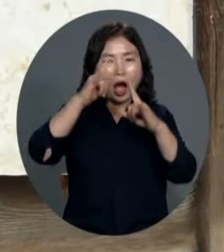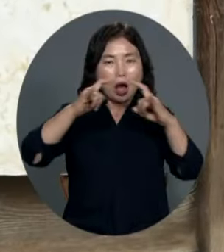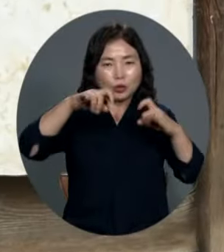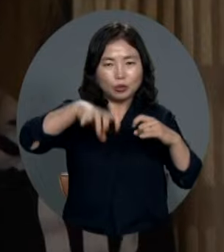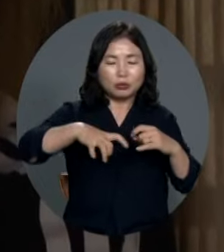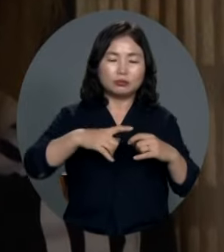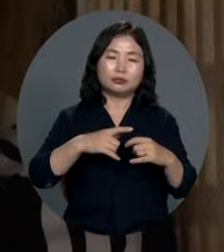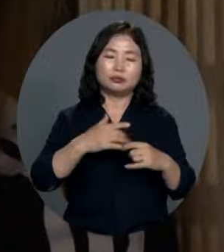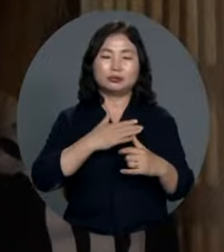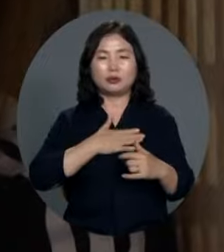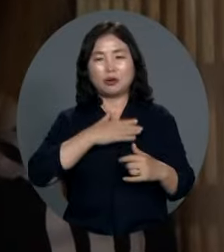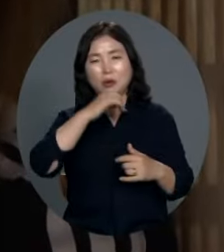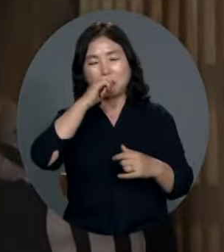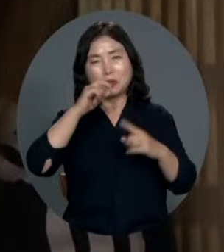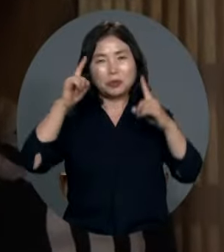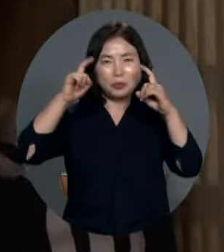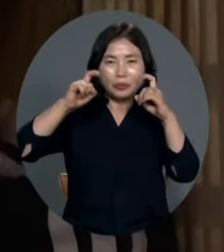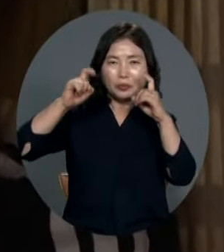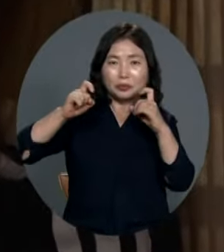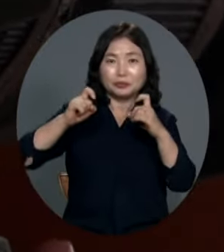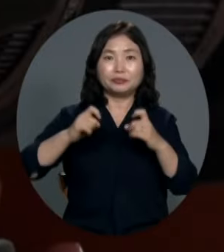끽 인생사진을